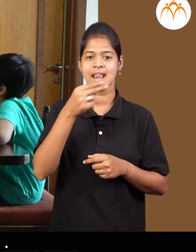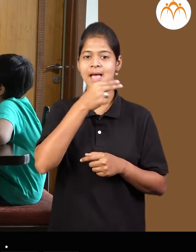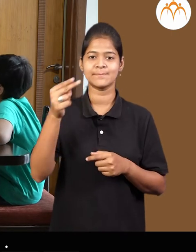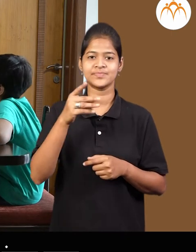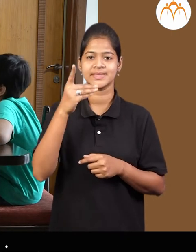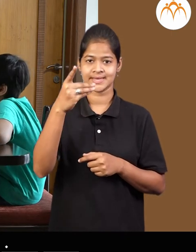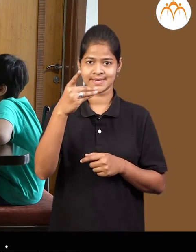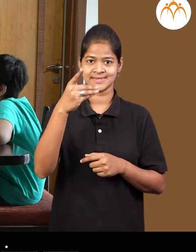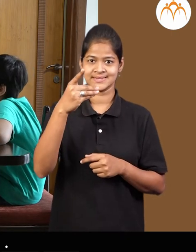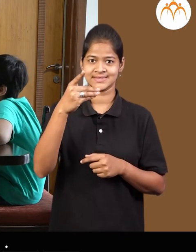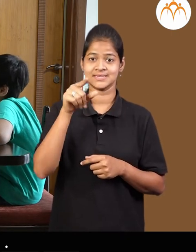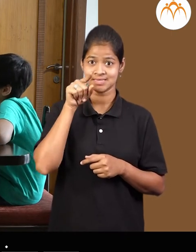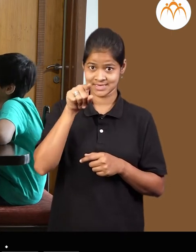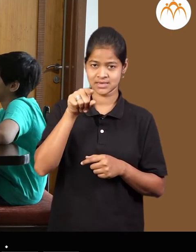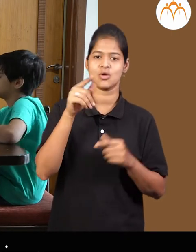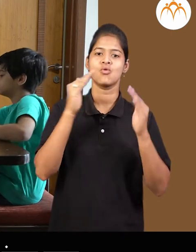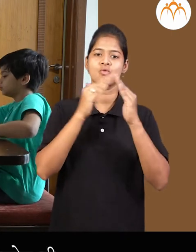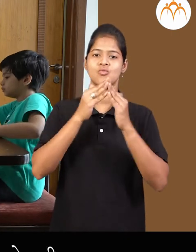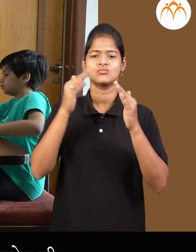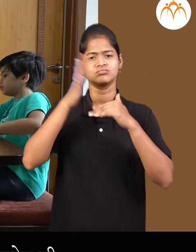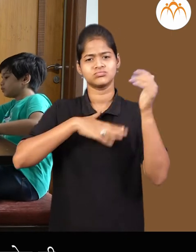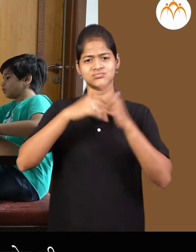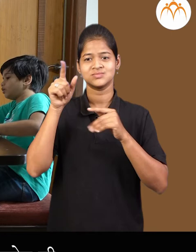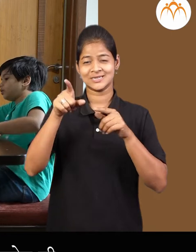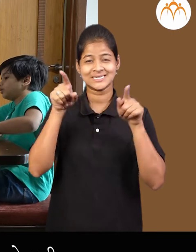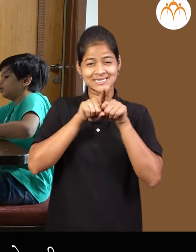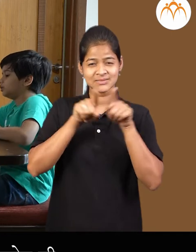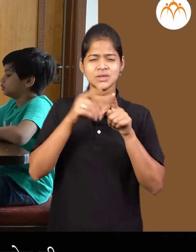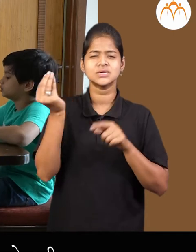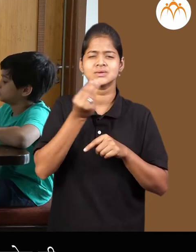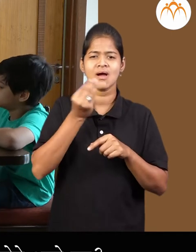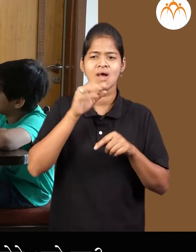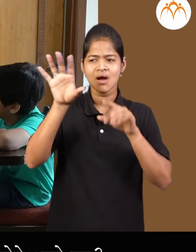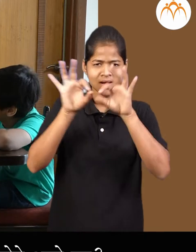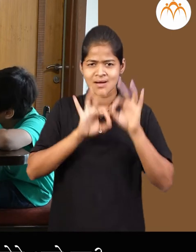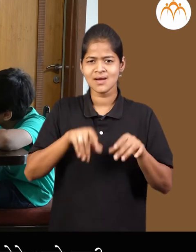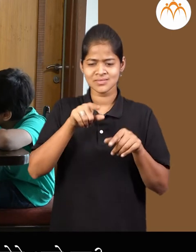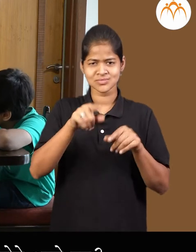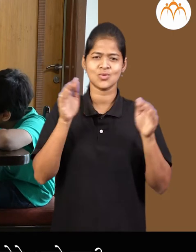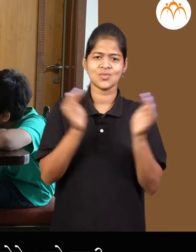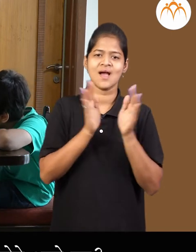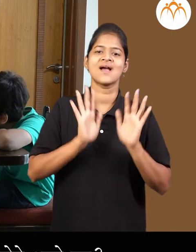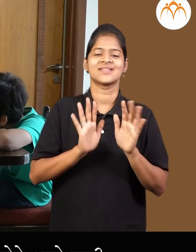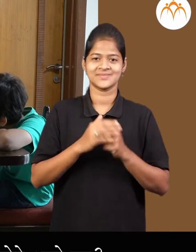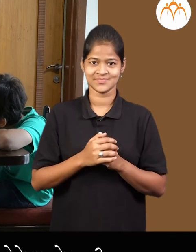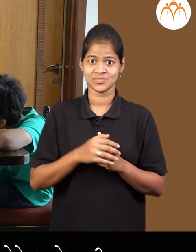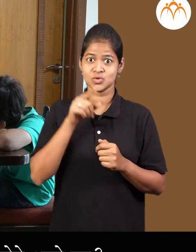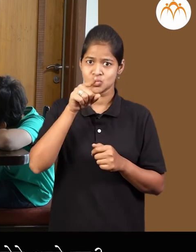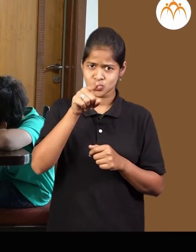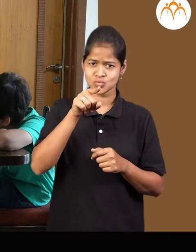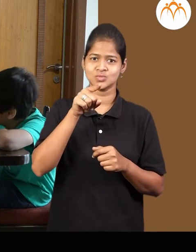बांधतायत. मग ते घर कसं दिसेल याचा अंदाज यावा म्हणून छोटंसं मॉडेल तयार करतोय मी. मग त्यांचं घर आपल्या घरापेक्षा मोठं आहे